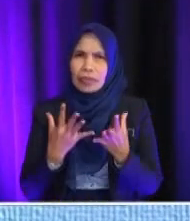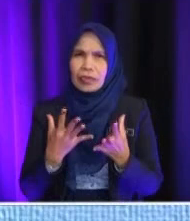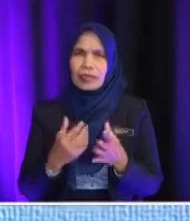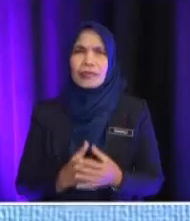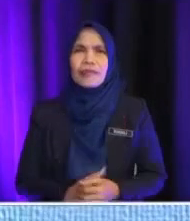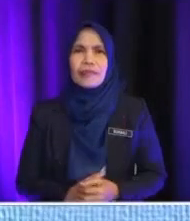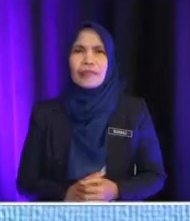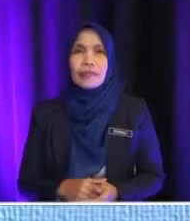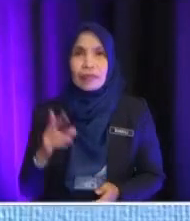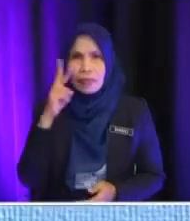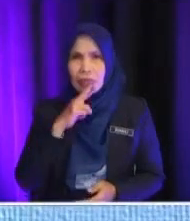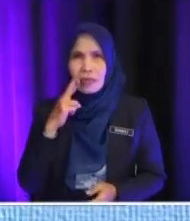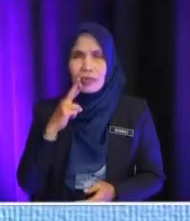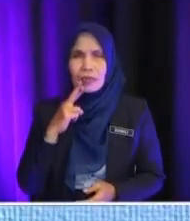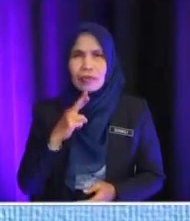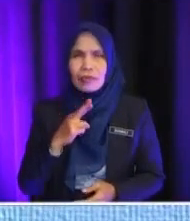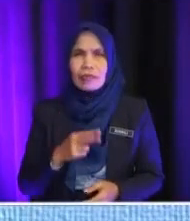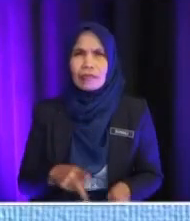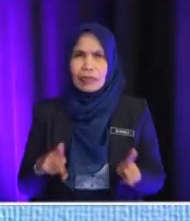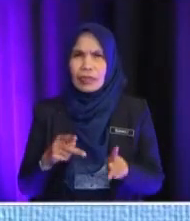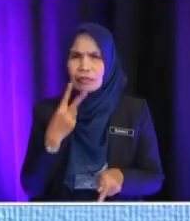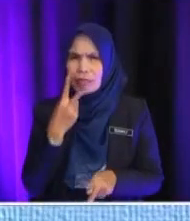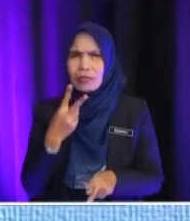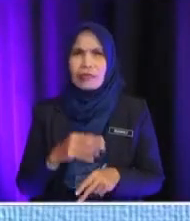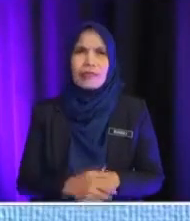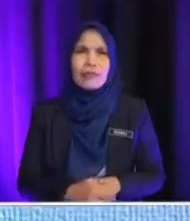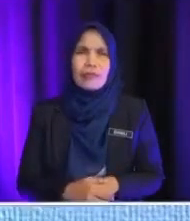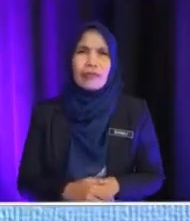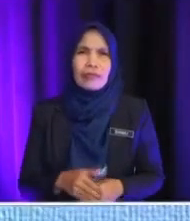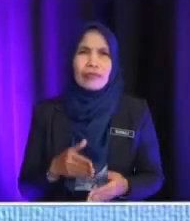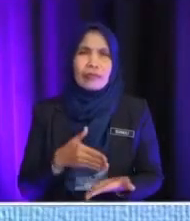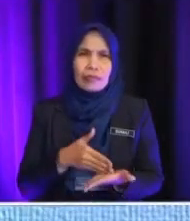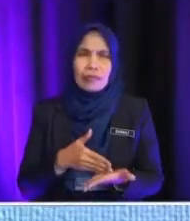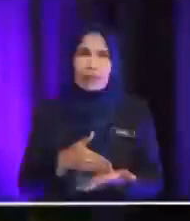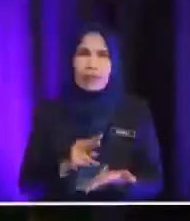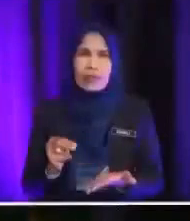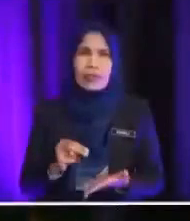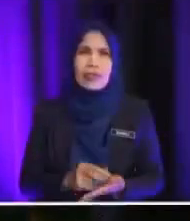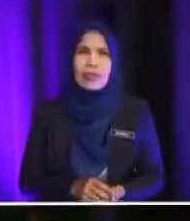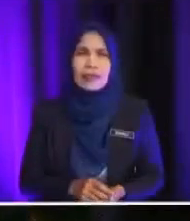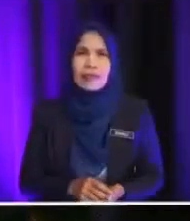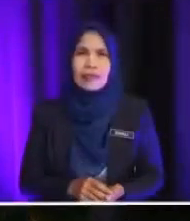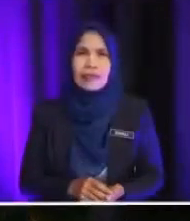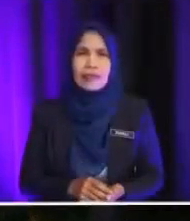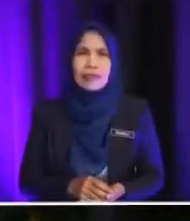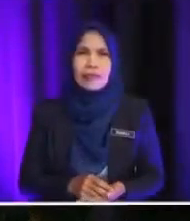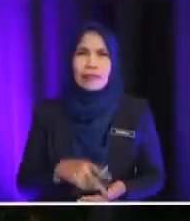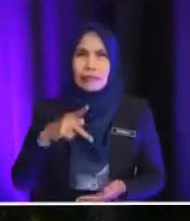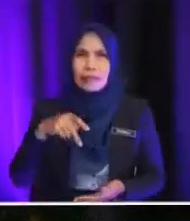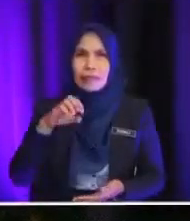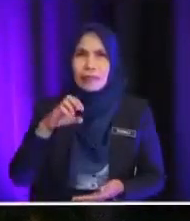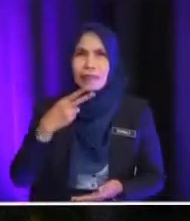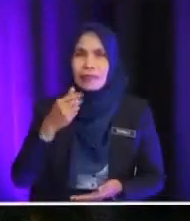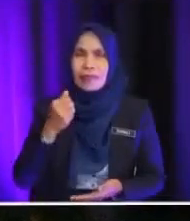Ria pernah tengok tak ayam yang bahagian drumstick dia, bahagian peha tu, dia ada lebam sikit kat tulang